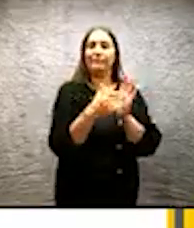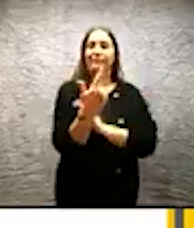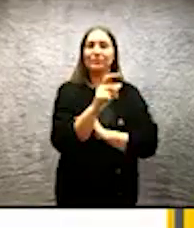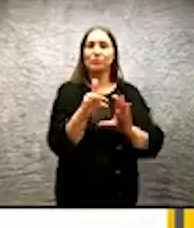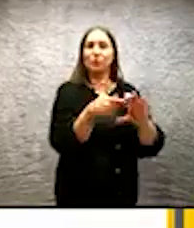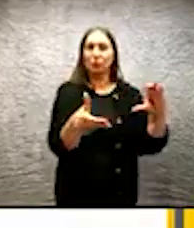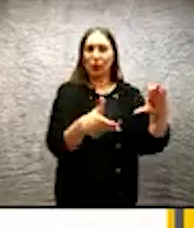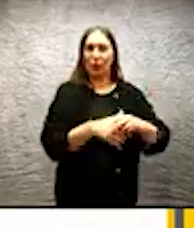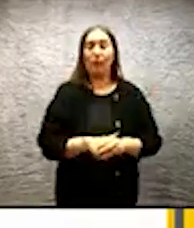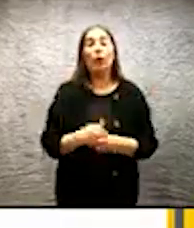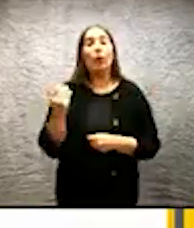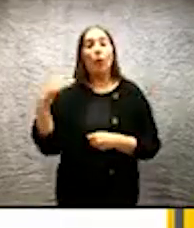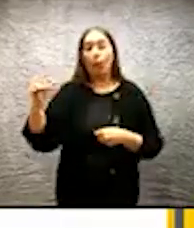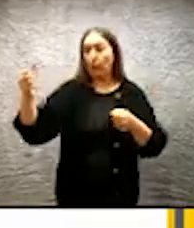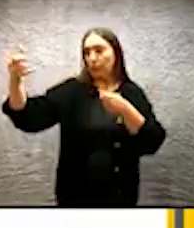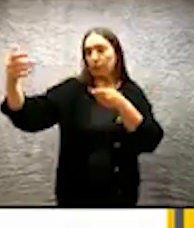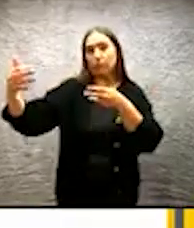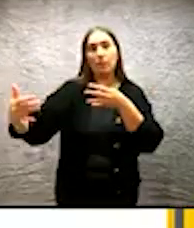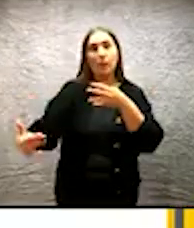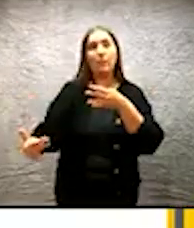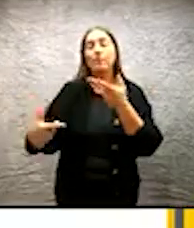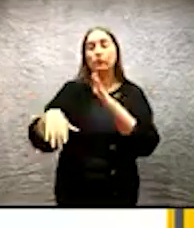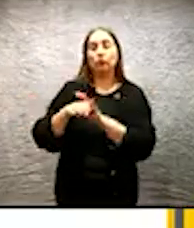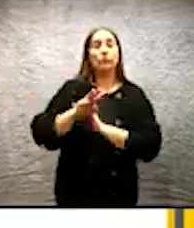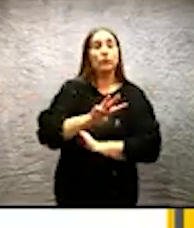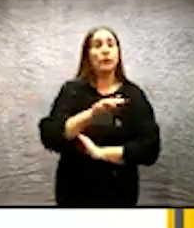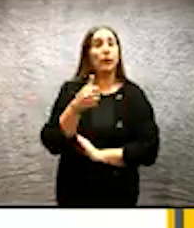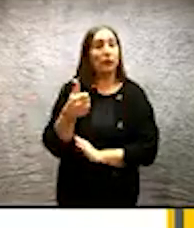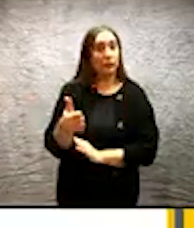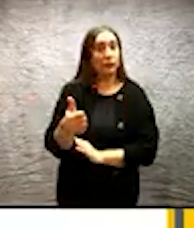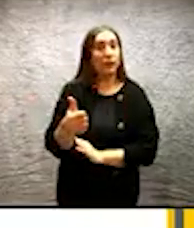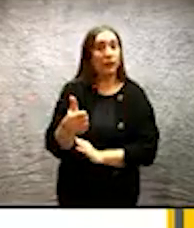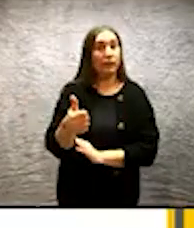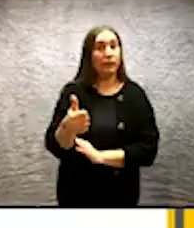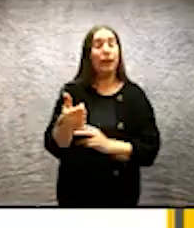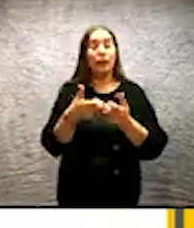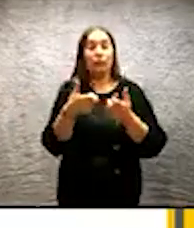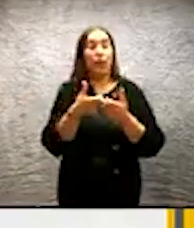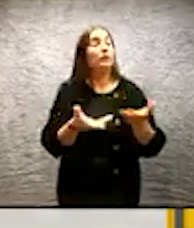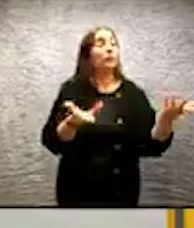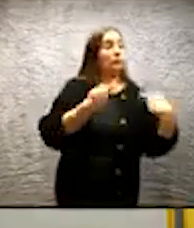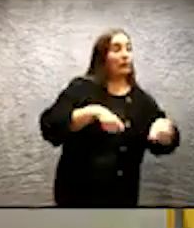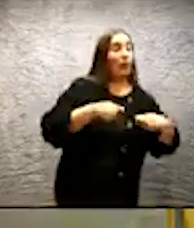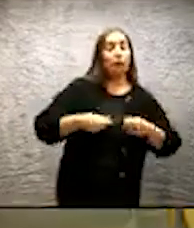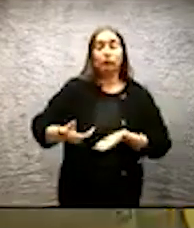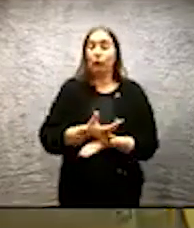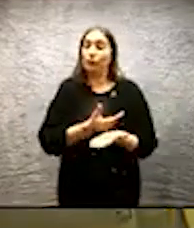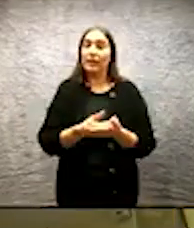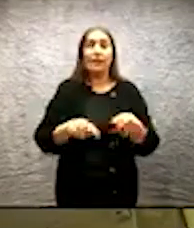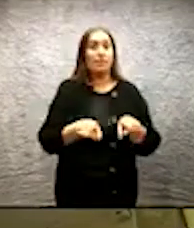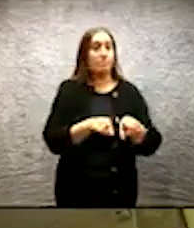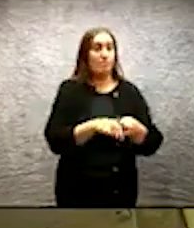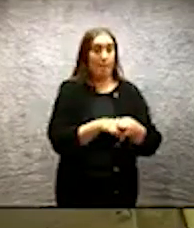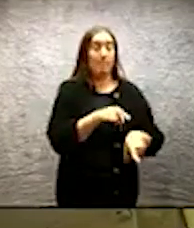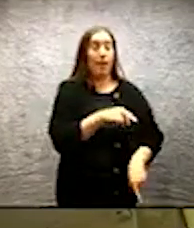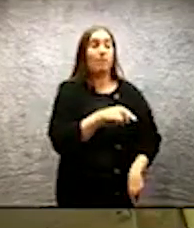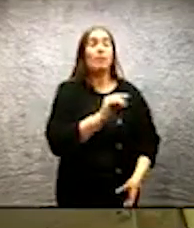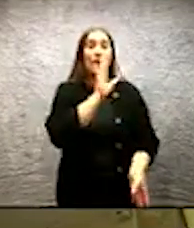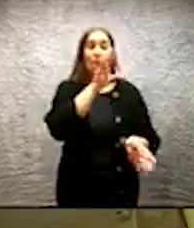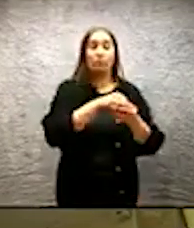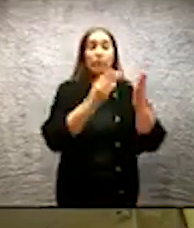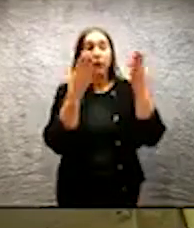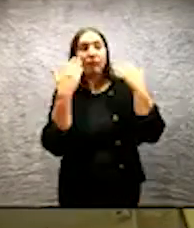qui concernent donc le chapitre 41, tant aux dépenses qu'en recettes, concernent l'intégration des frais